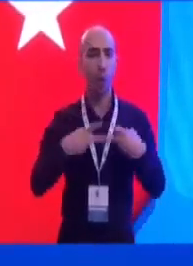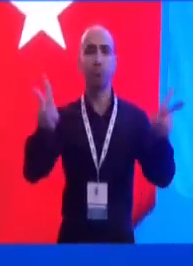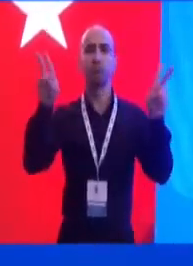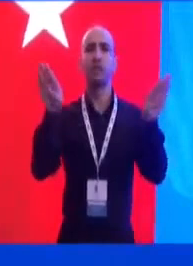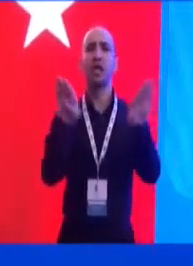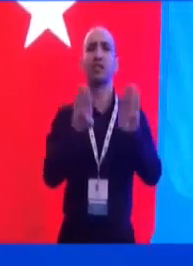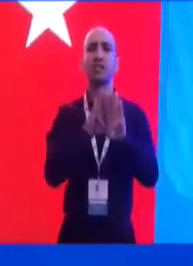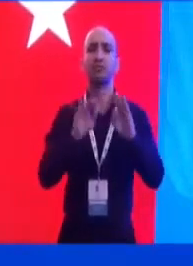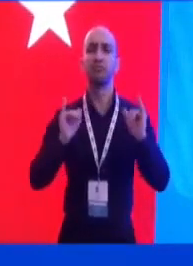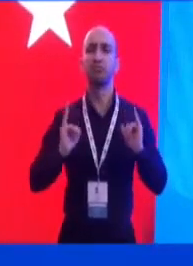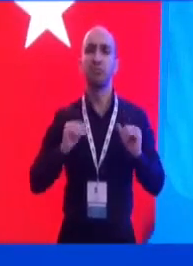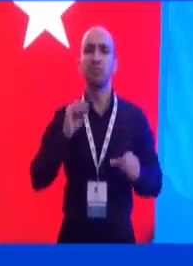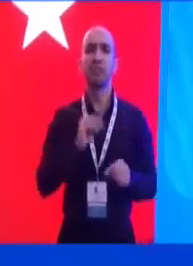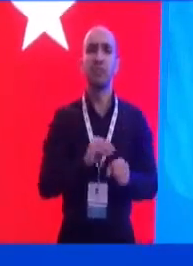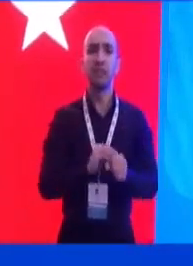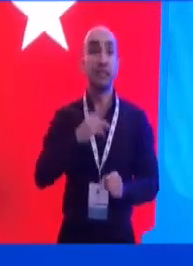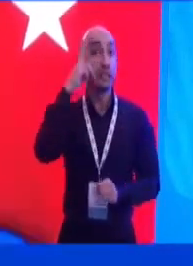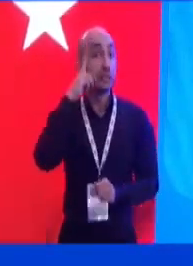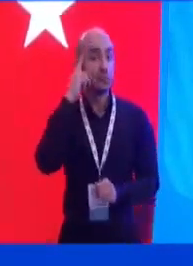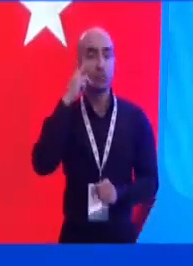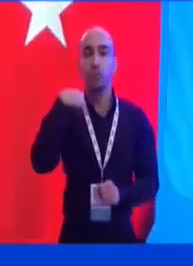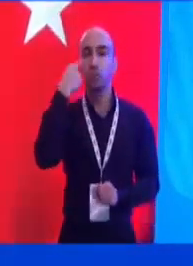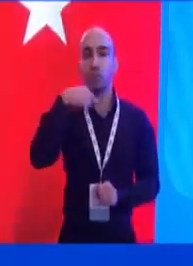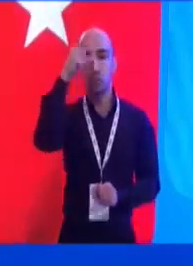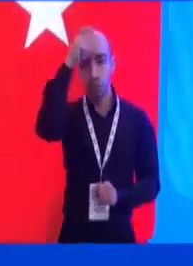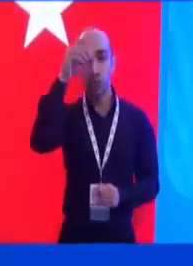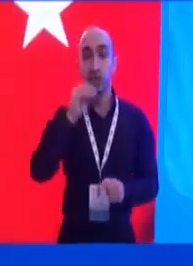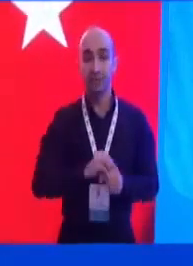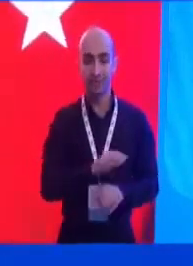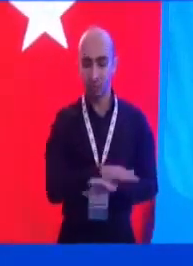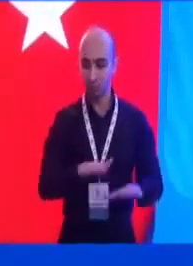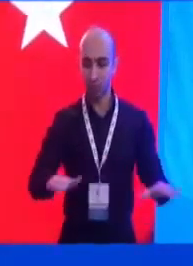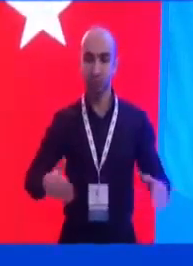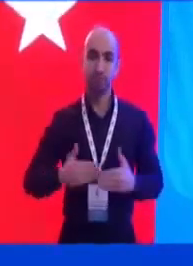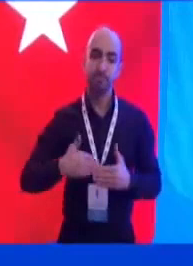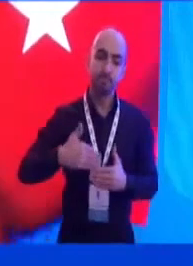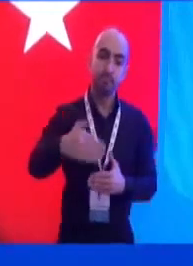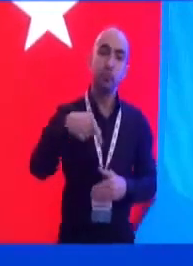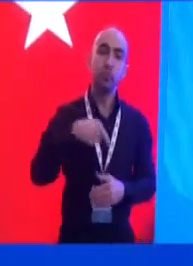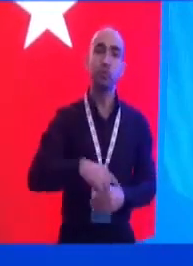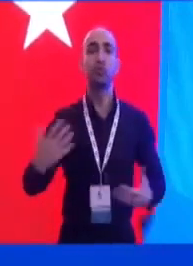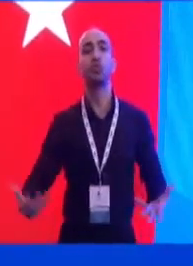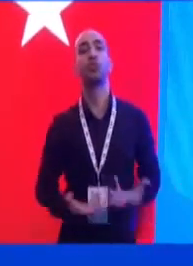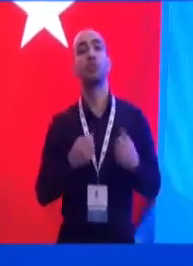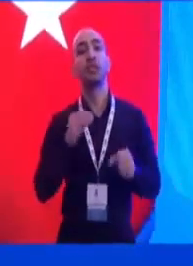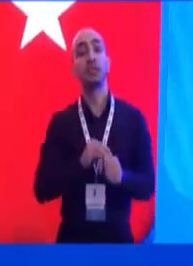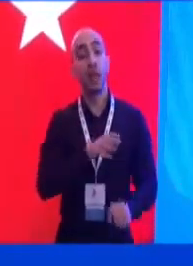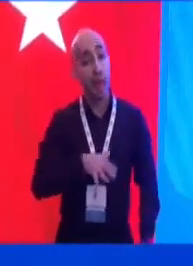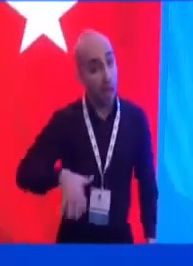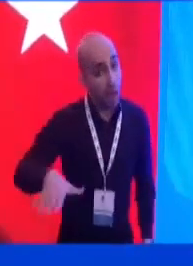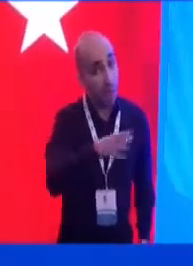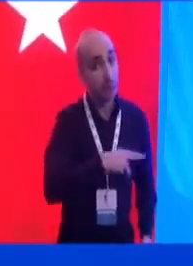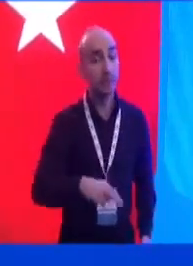ve adalet için, zengin bir Türkiye için, çocuklarımızın bugününü kurtarmak için hepinizi Deva